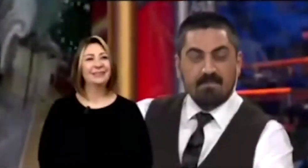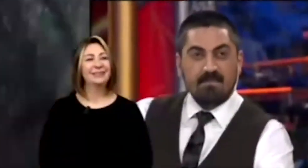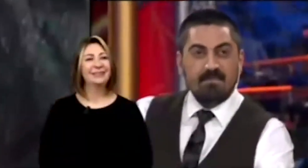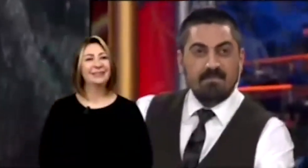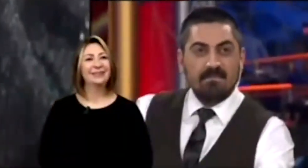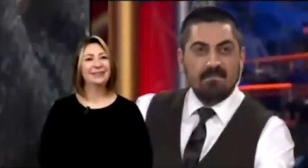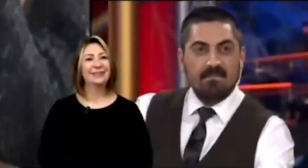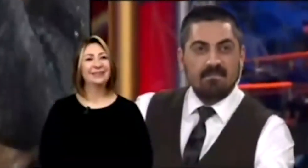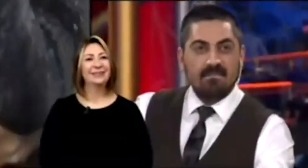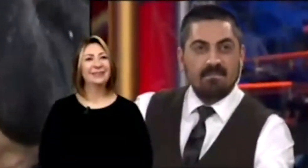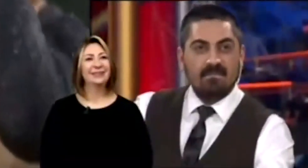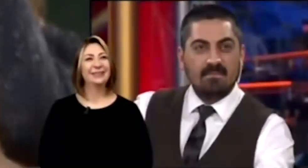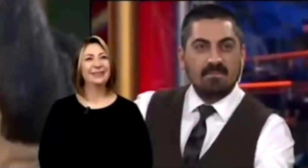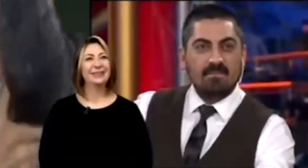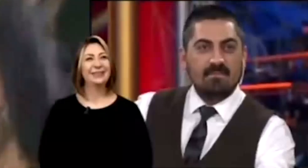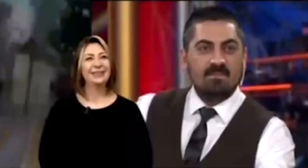Kaldı.